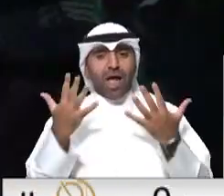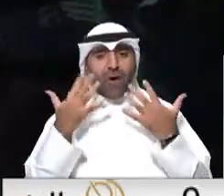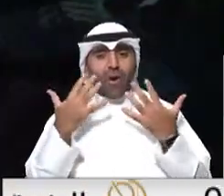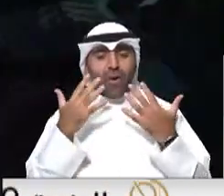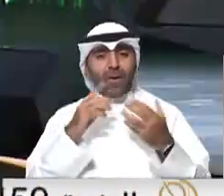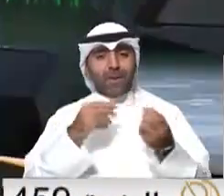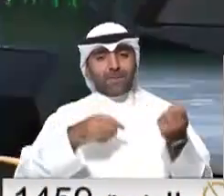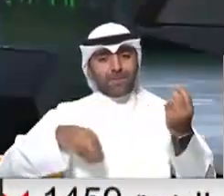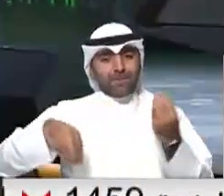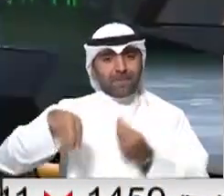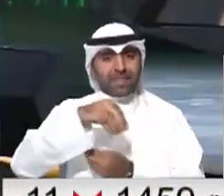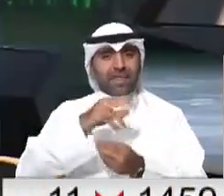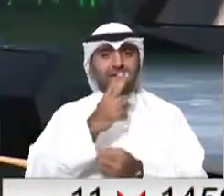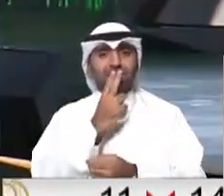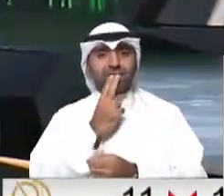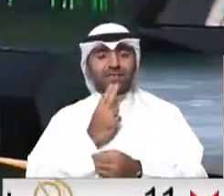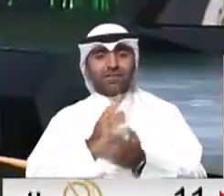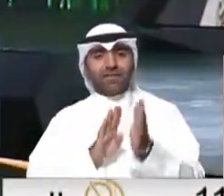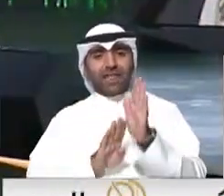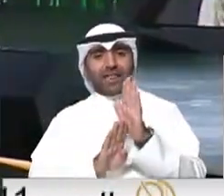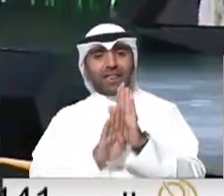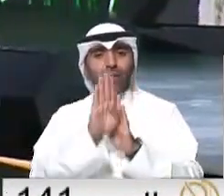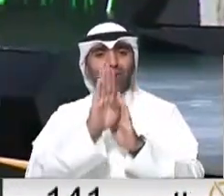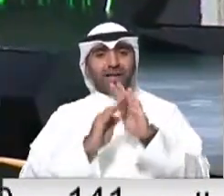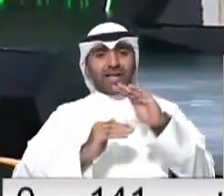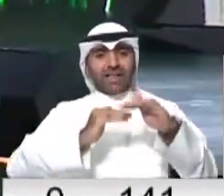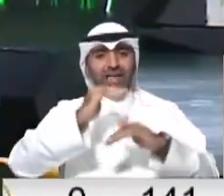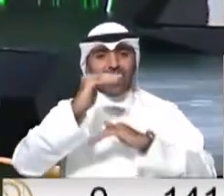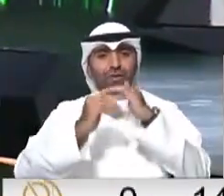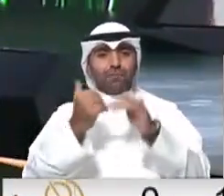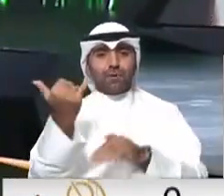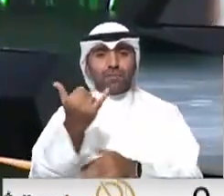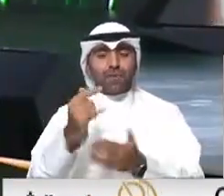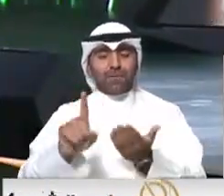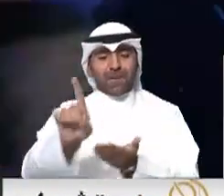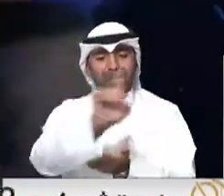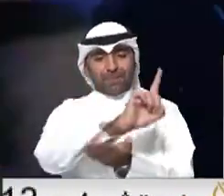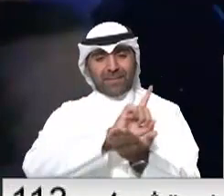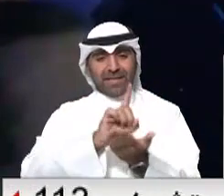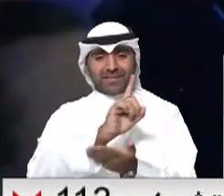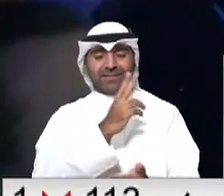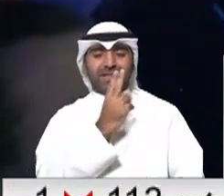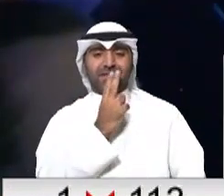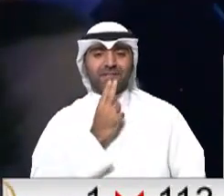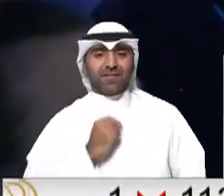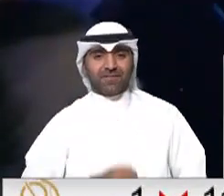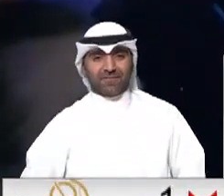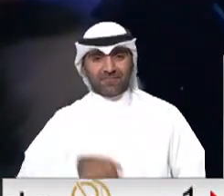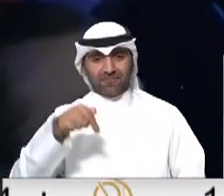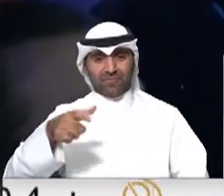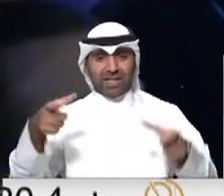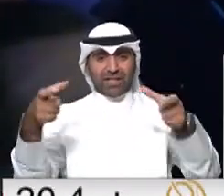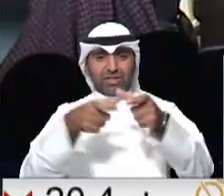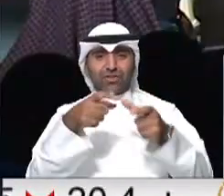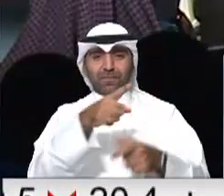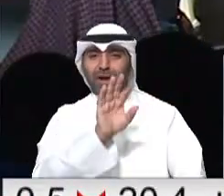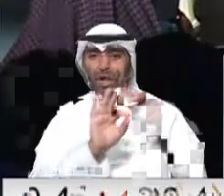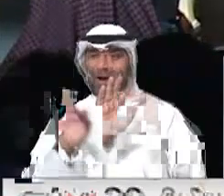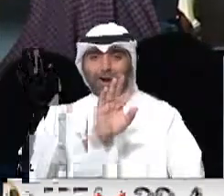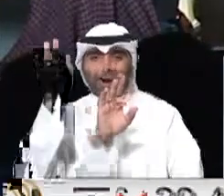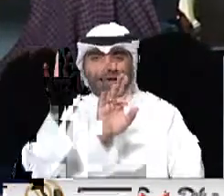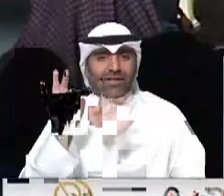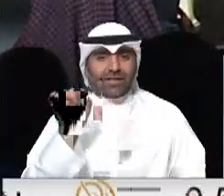بالتغير المناخي وتبادل الآراء للاستفادة منها ضمن التقييم العالمي في مؤتمر الأطراف في اتفاقية الأمم